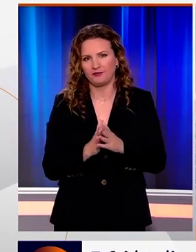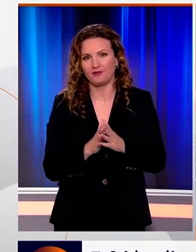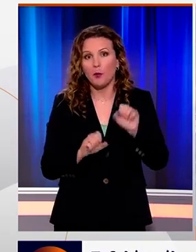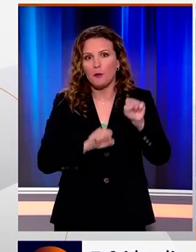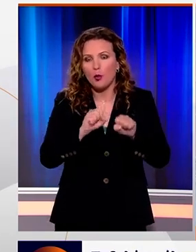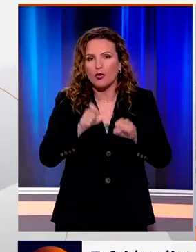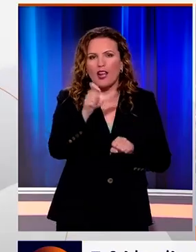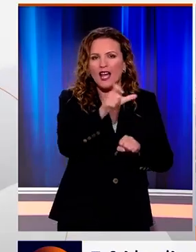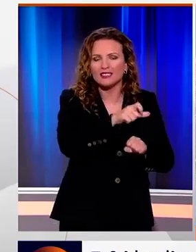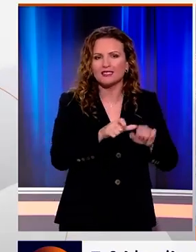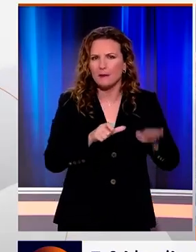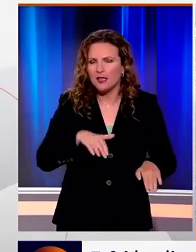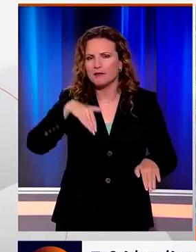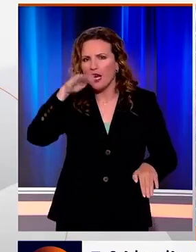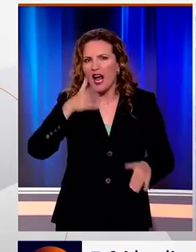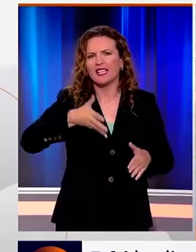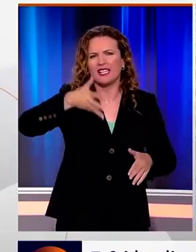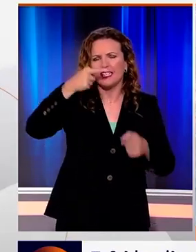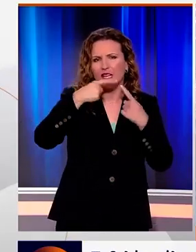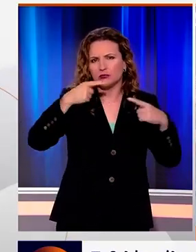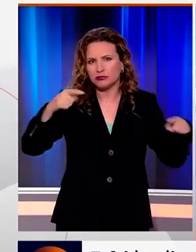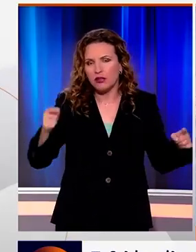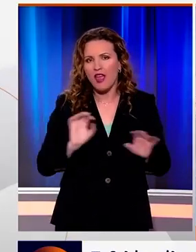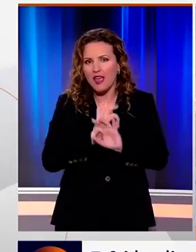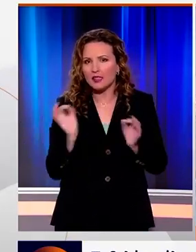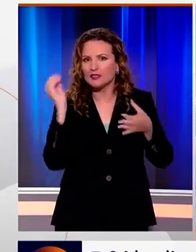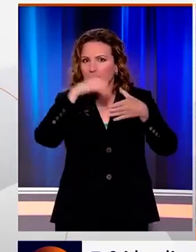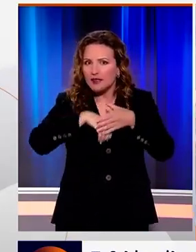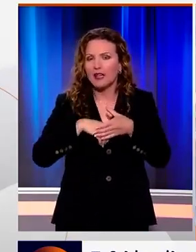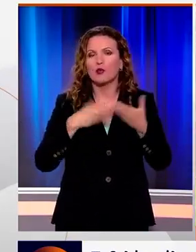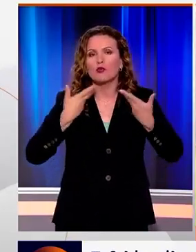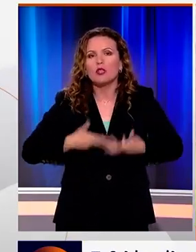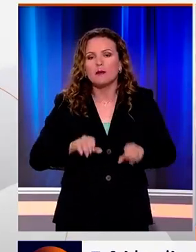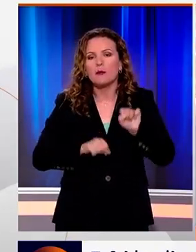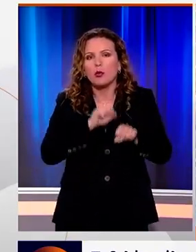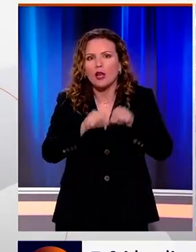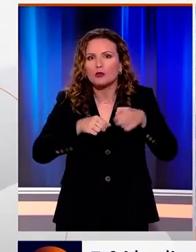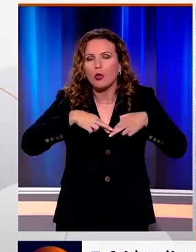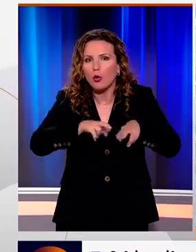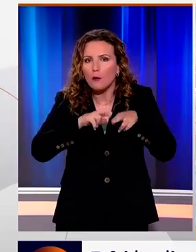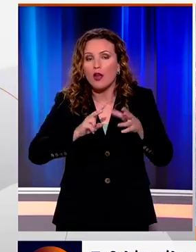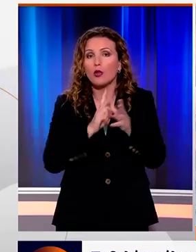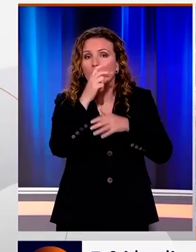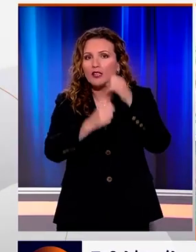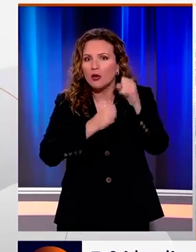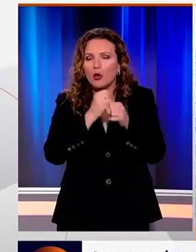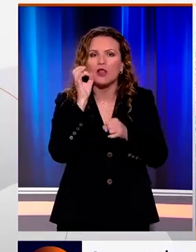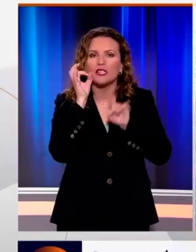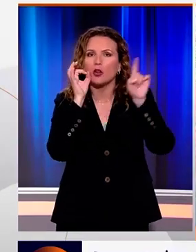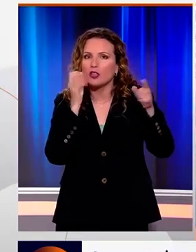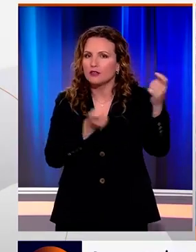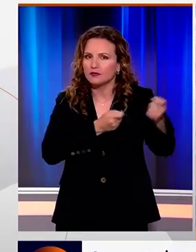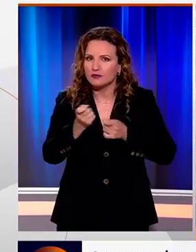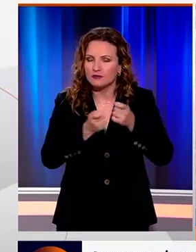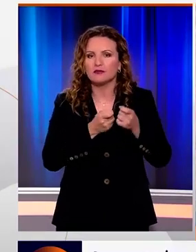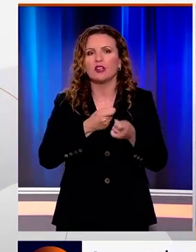Ποδηλάτες όλων των ηλικιών ετοιμάζονται να συμμετέχουν στη γυμνή ποδηλατοδρομία που διοργανώνεται για 12η χρονιά στη Θεσσαλονίκη.